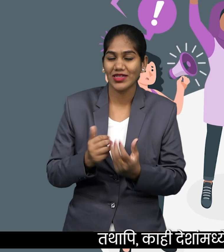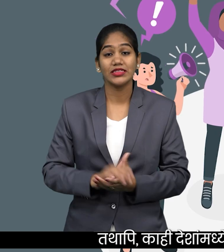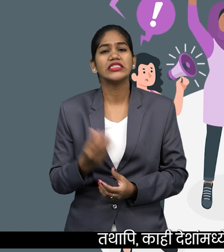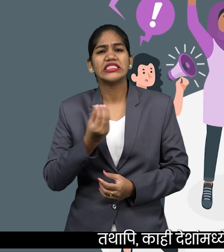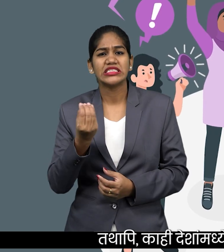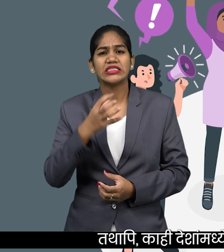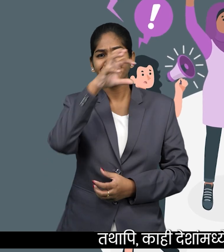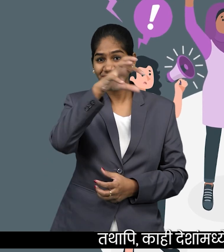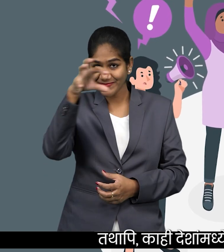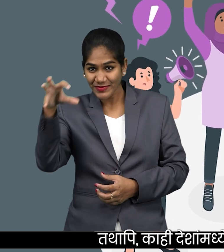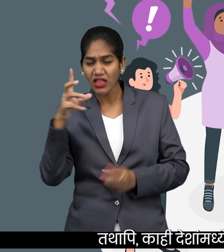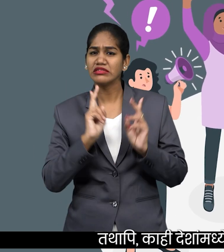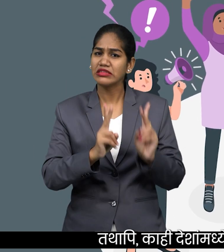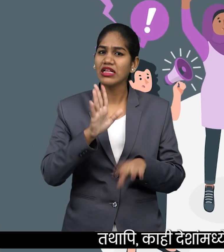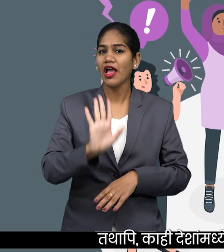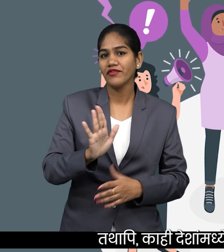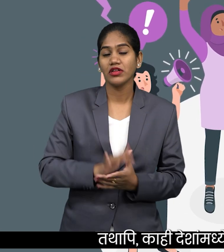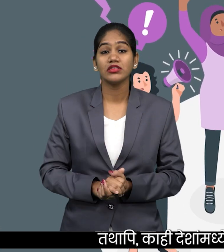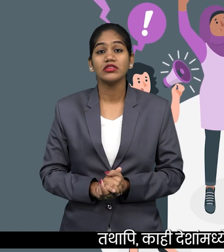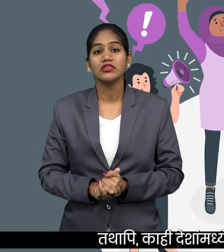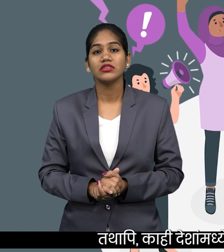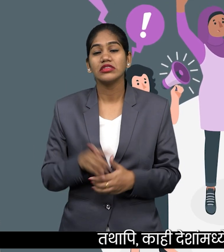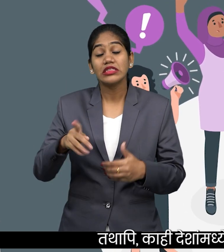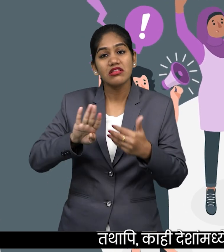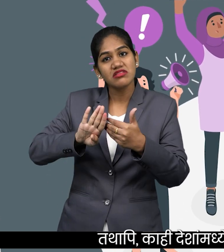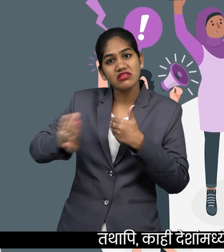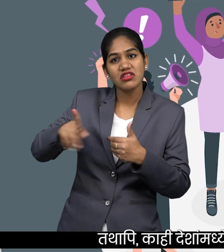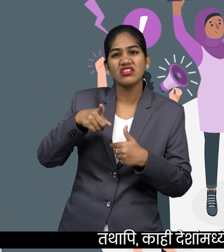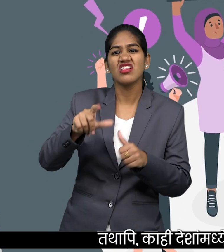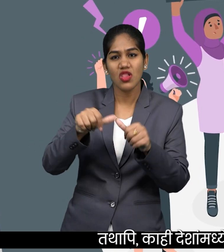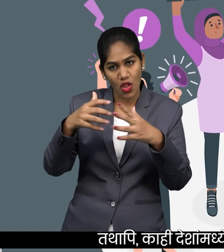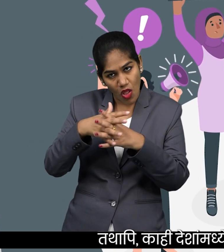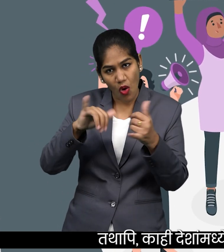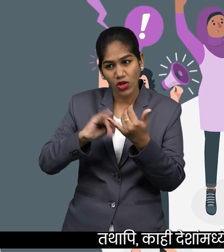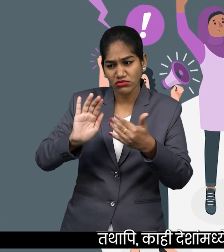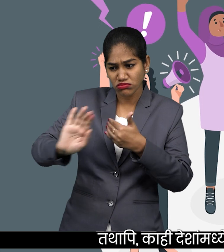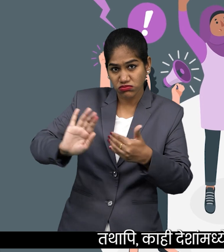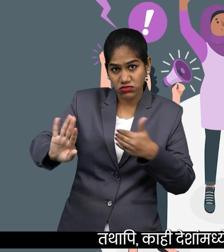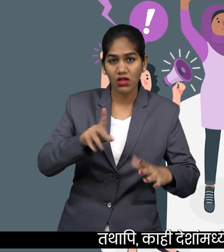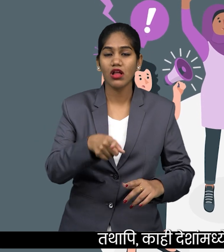तथापि काही देशांमध्ये अजूनही भेदभाव करणारे कायदे आहेत.